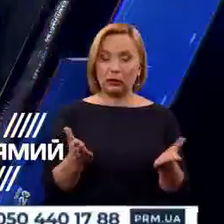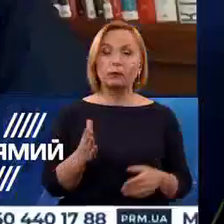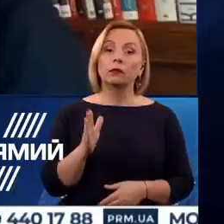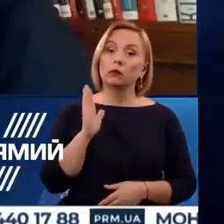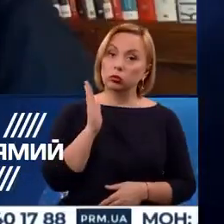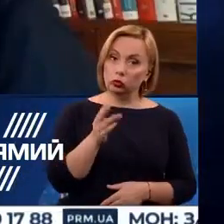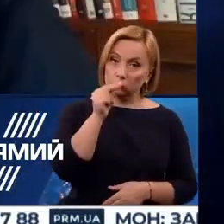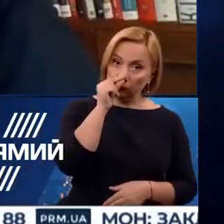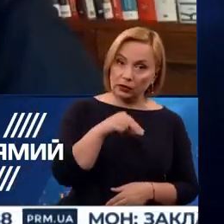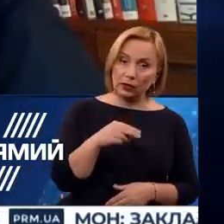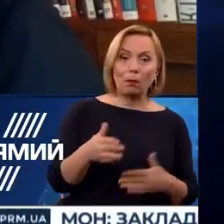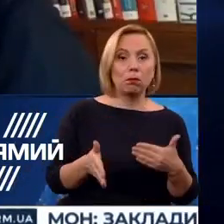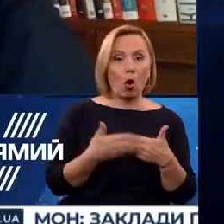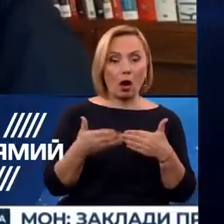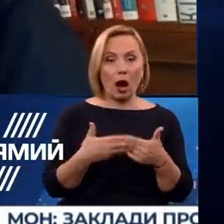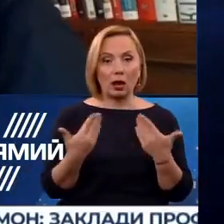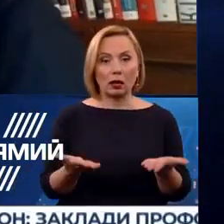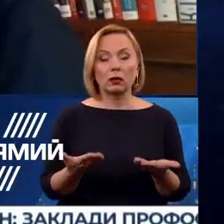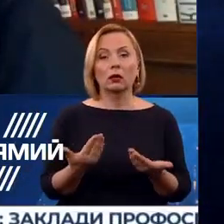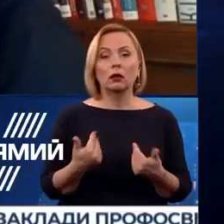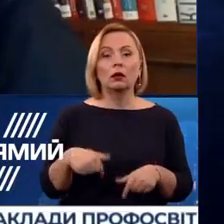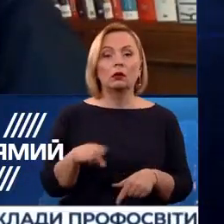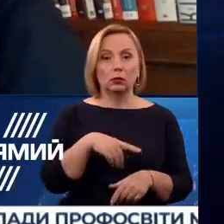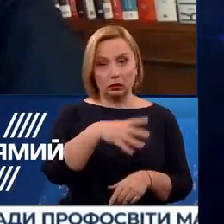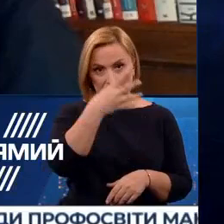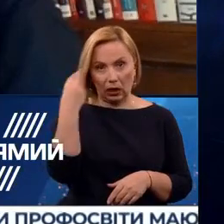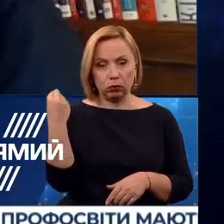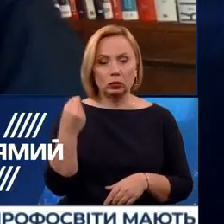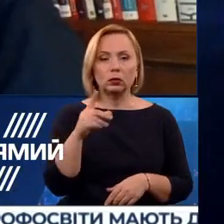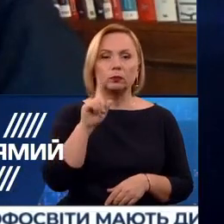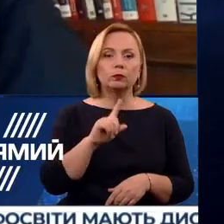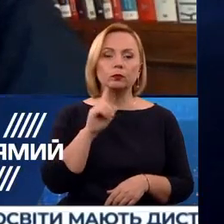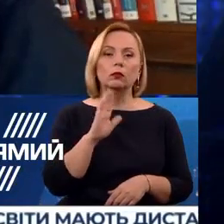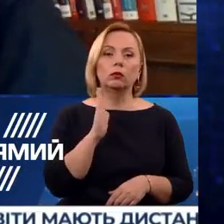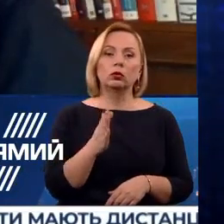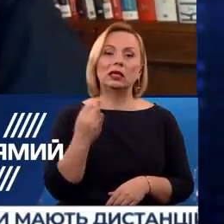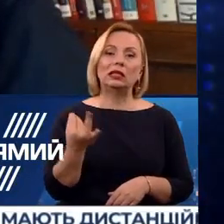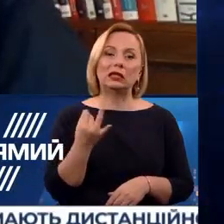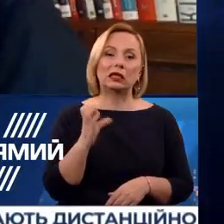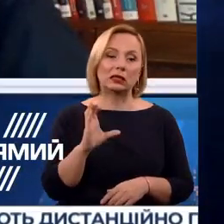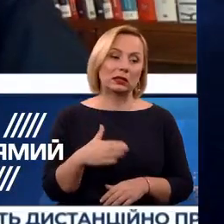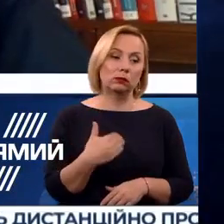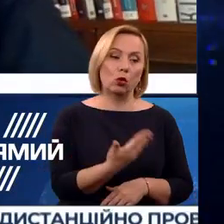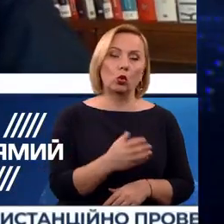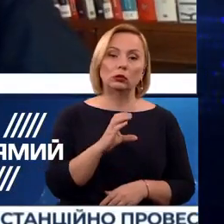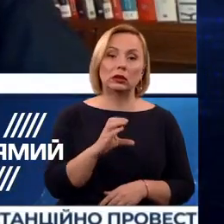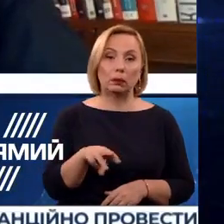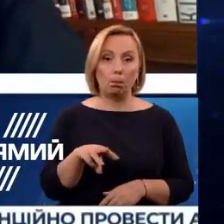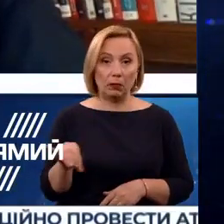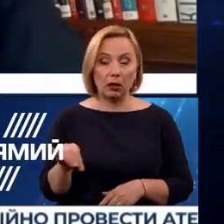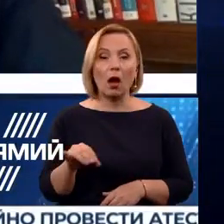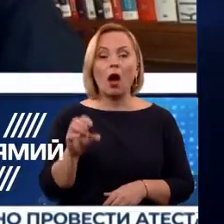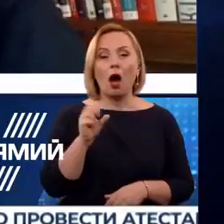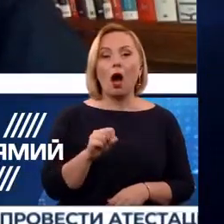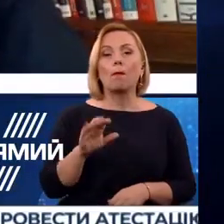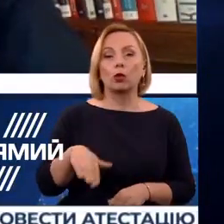чи просто розглядає, і ми на цьому і забудемо. Допоки буде інтерес з боку засобів масової інформації, ми будемо про це говорити, а потім